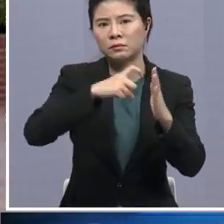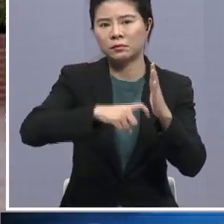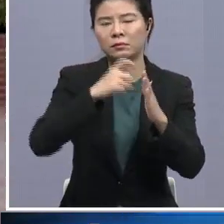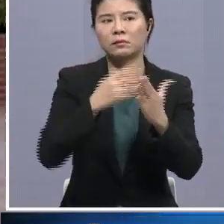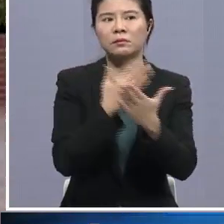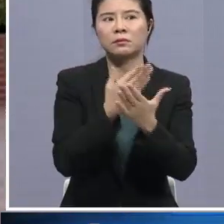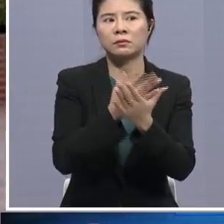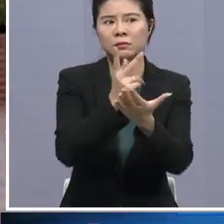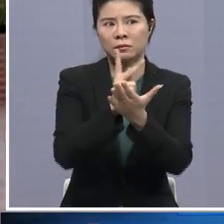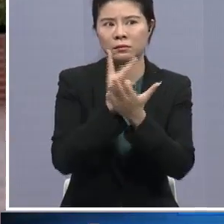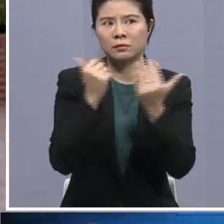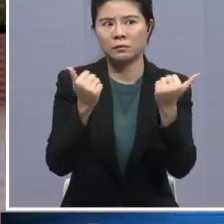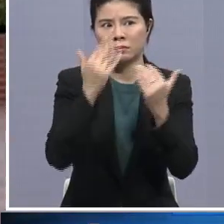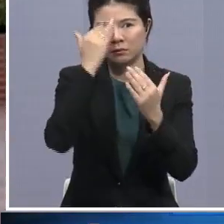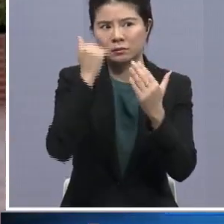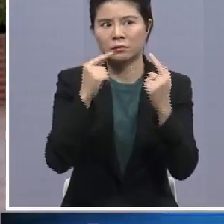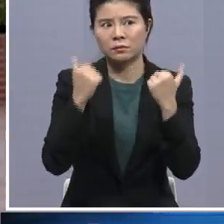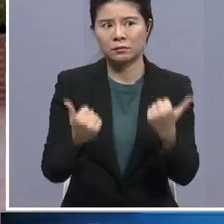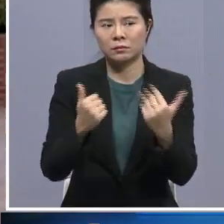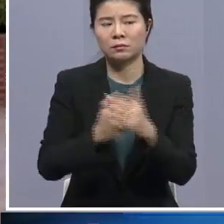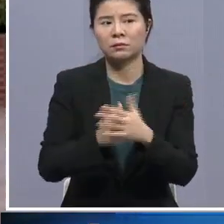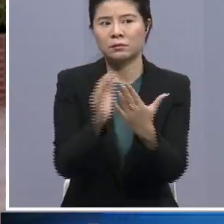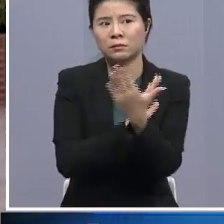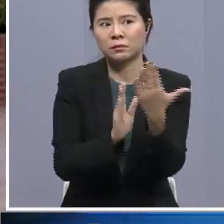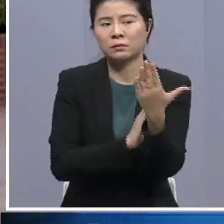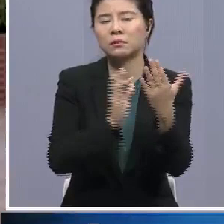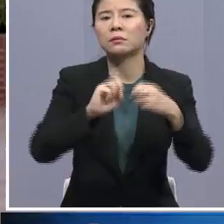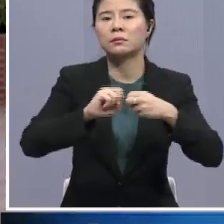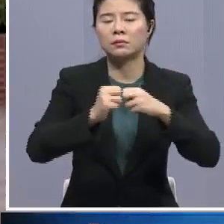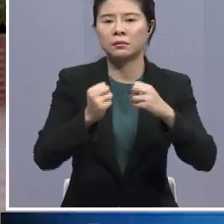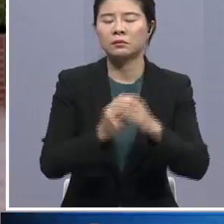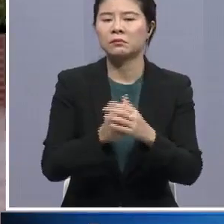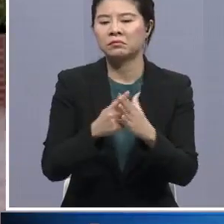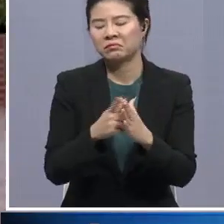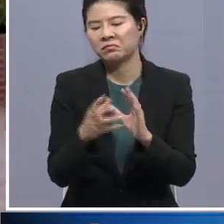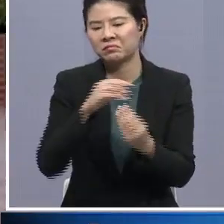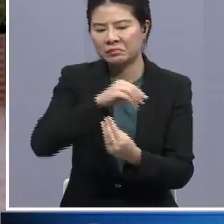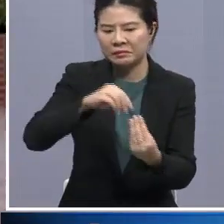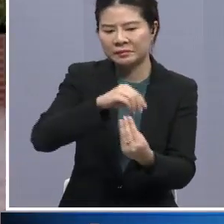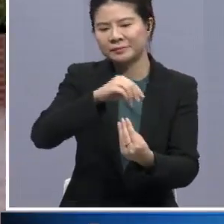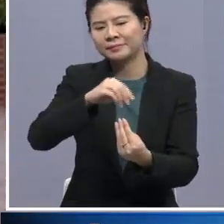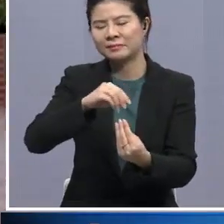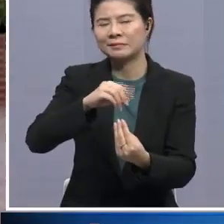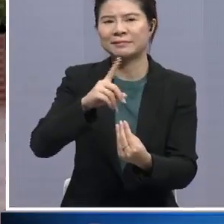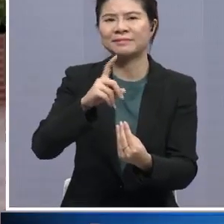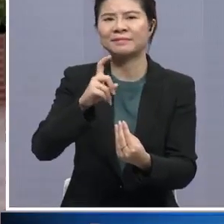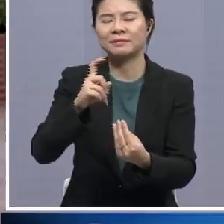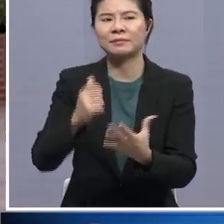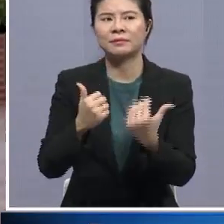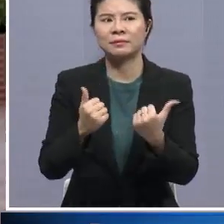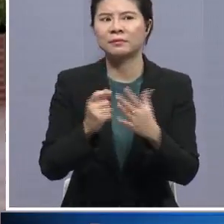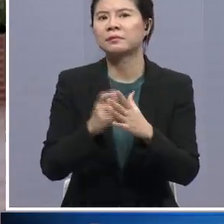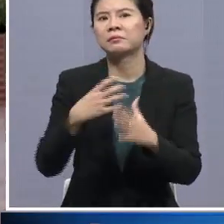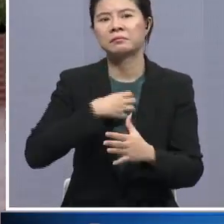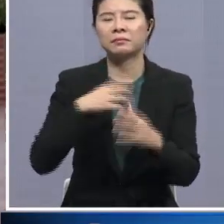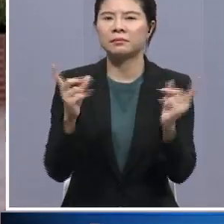ำเนินนโยบายนี้เพราะว่าประเทศกำลังเผชิญปัญหาวิกฤตอยู่เนี่ยจริงหรือไม่อย่างไรนายกบอกว่าไม่อยากจะไปเถียงกับใครครับ